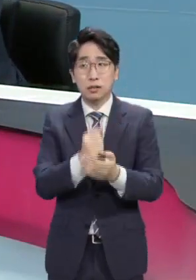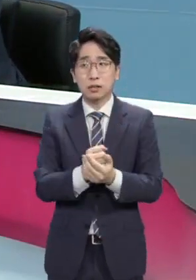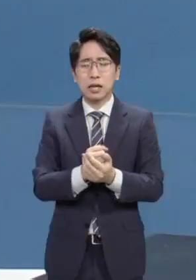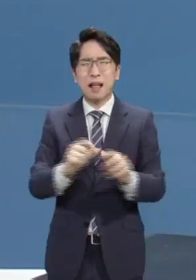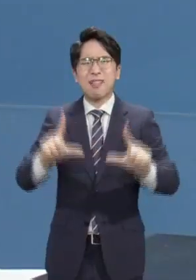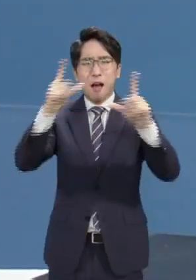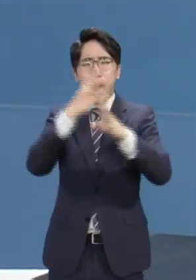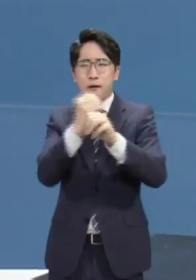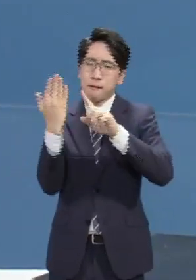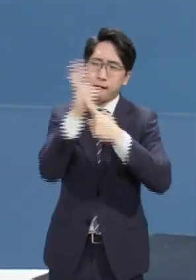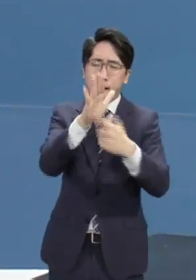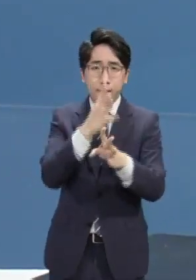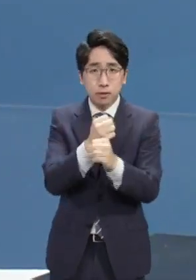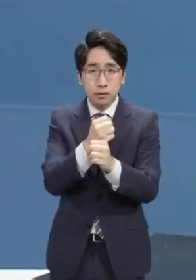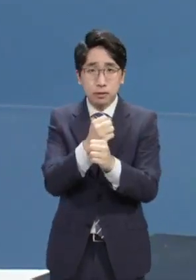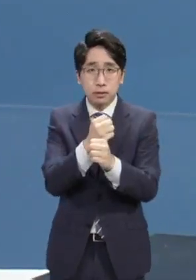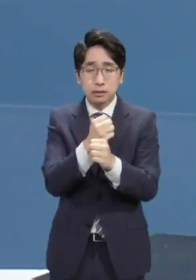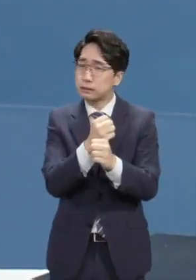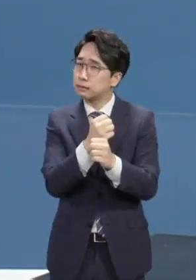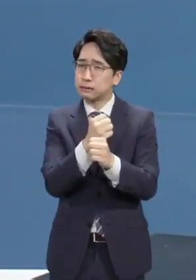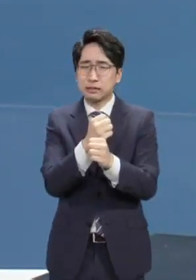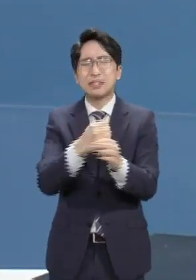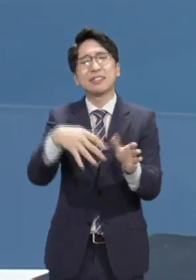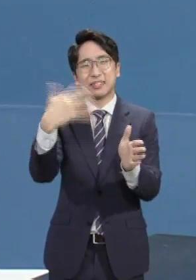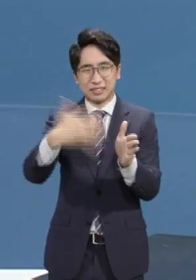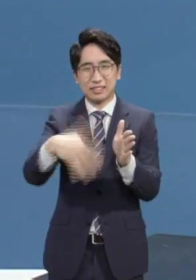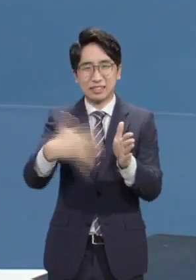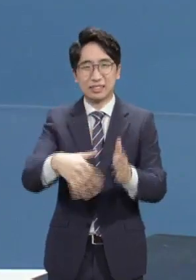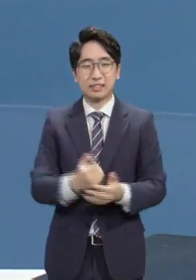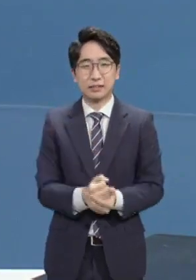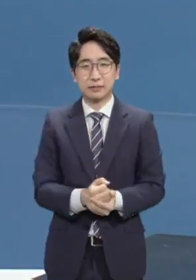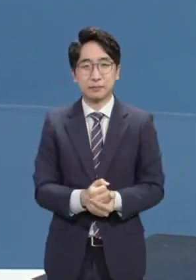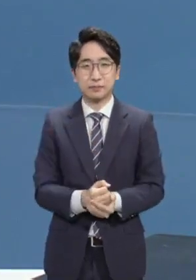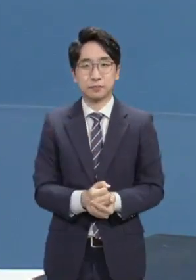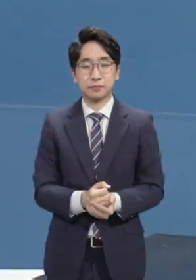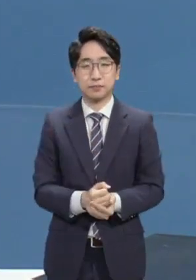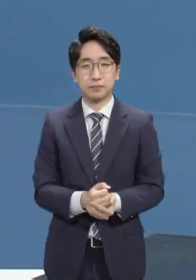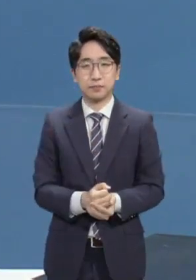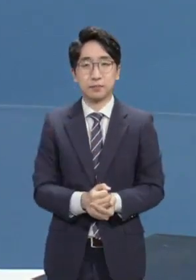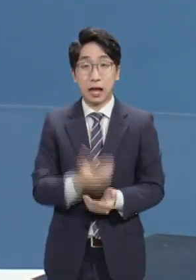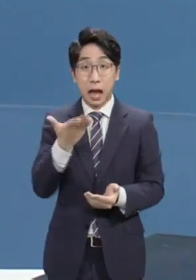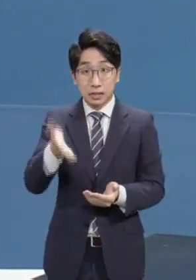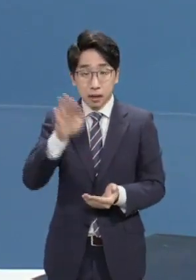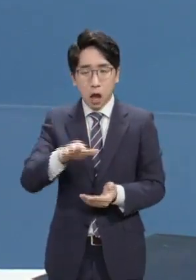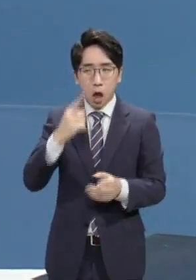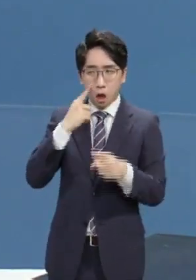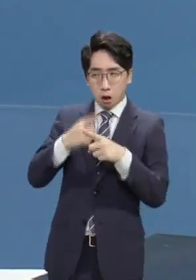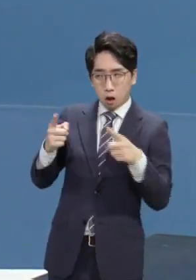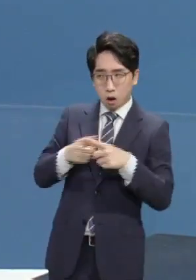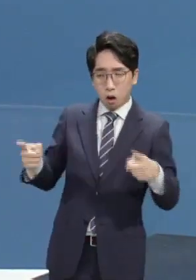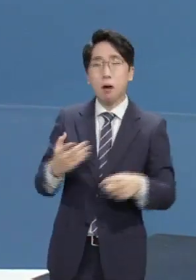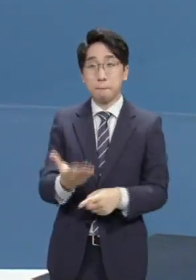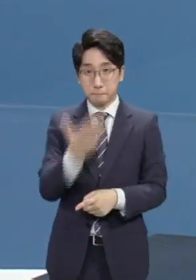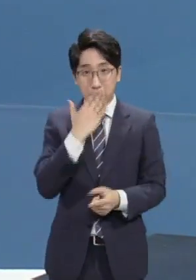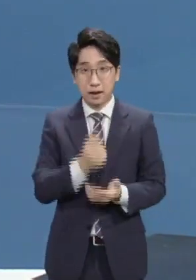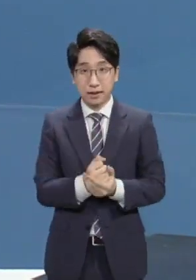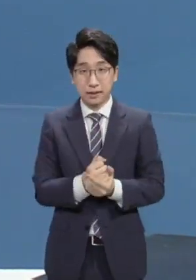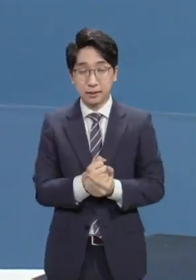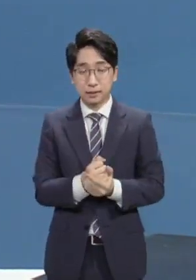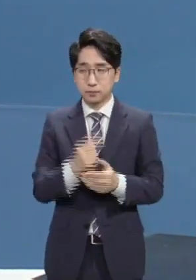언제까지 뭐 선정에서 발표하겠다 이런 계획에 나오지는 않고 있습니다 그렇지만 조금 출원을 좀 해 볼 수가 있는데요